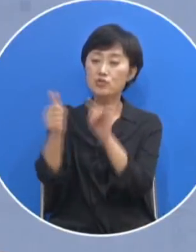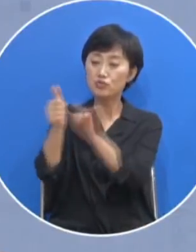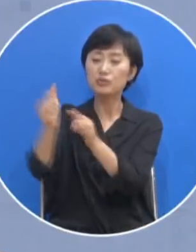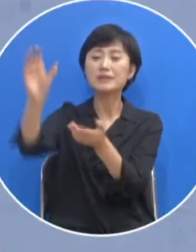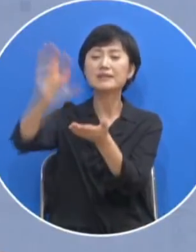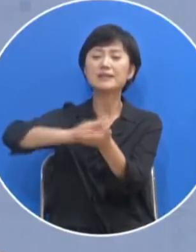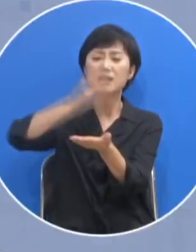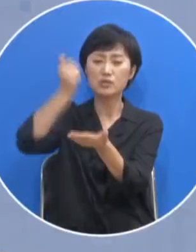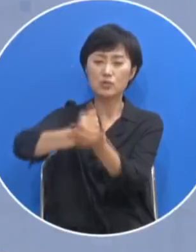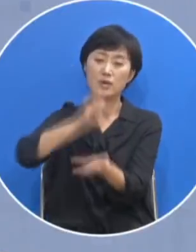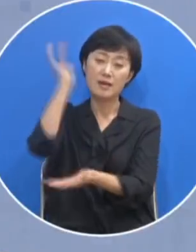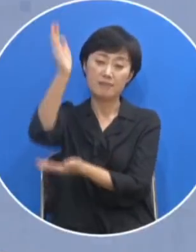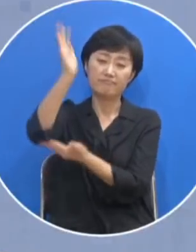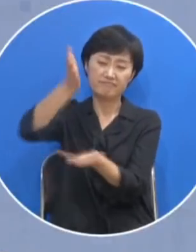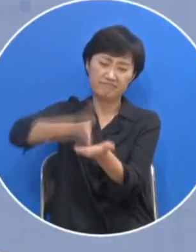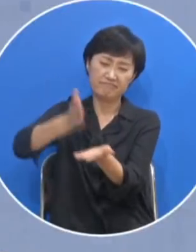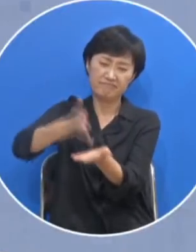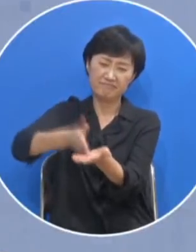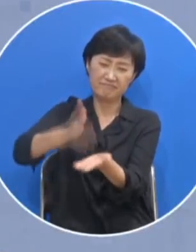좀